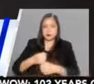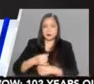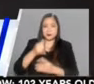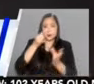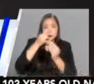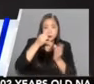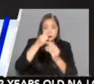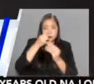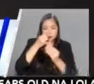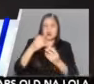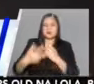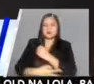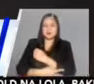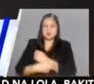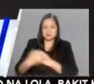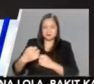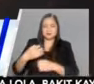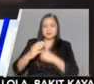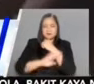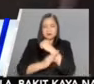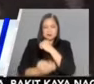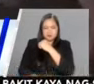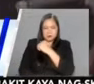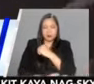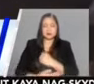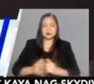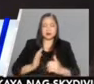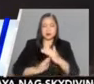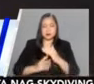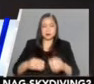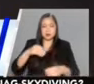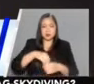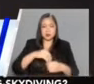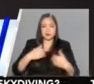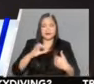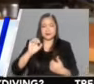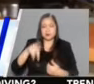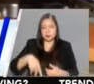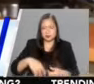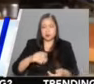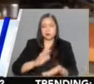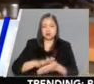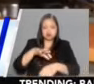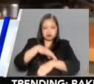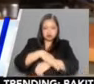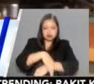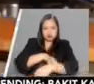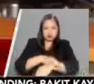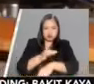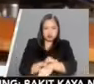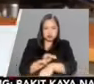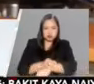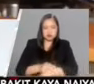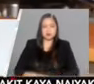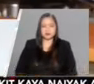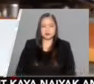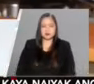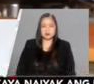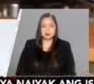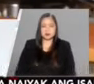ng isa sa dalawang customer. Naglalaman daw ito ng cellphone at pamahaling relo. Nagulat na lang po kami may sumisigaw